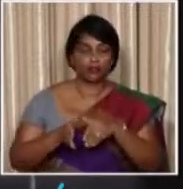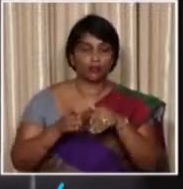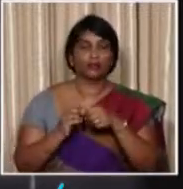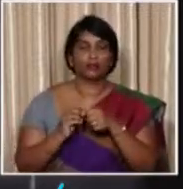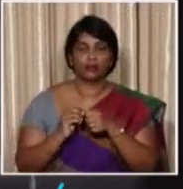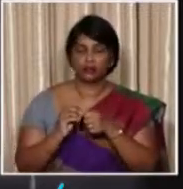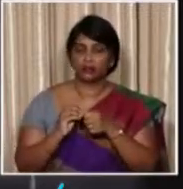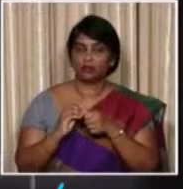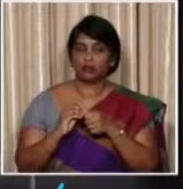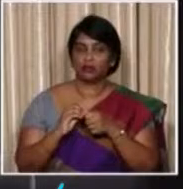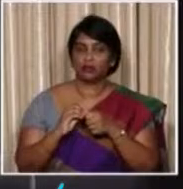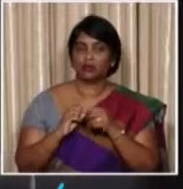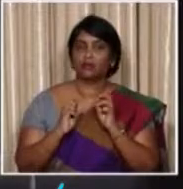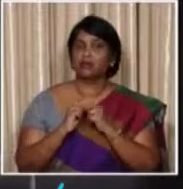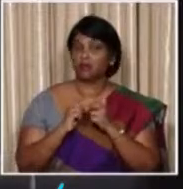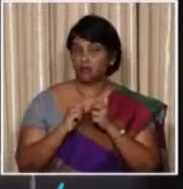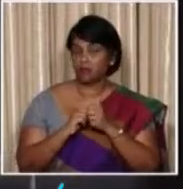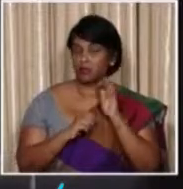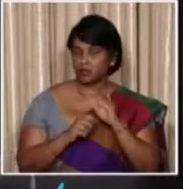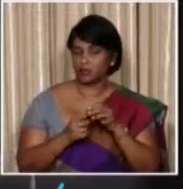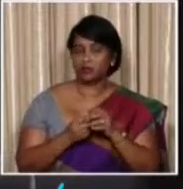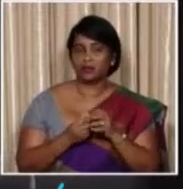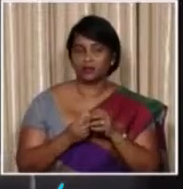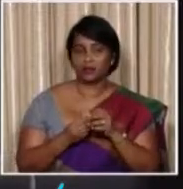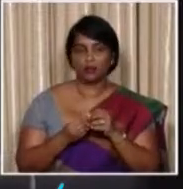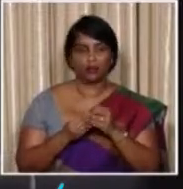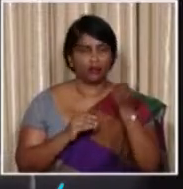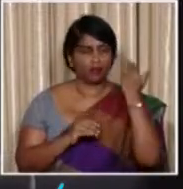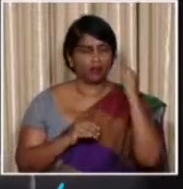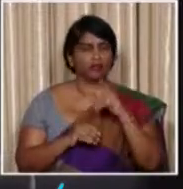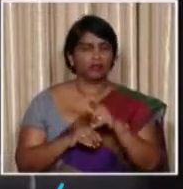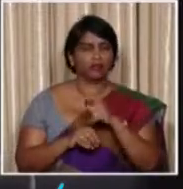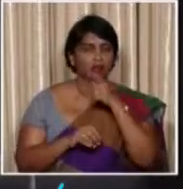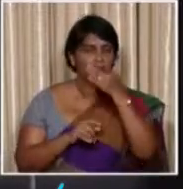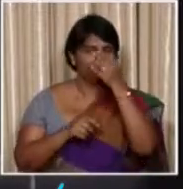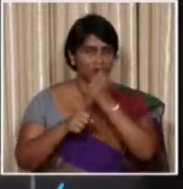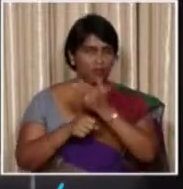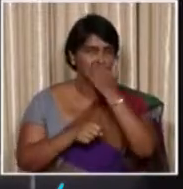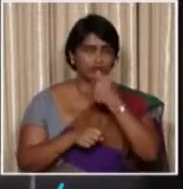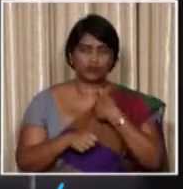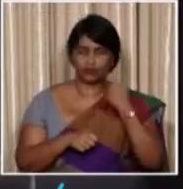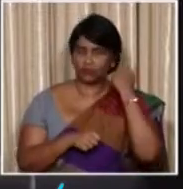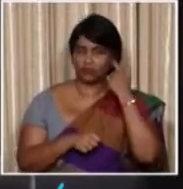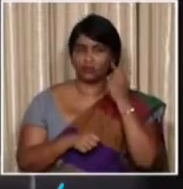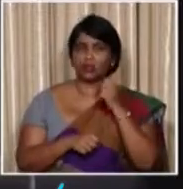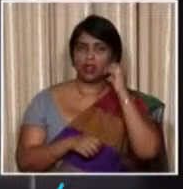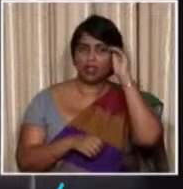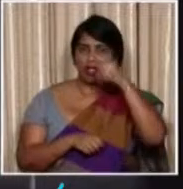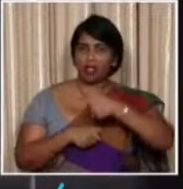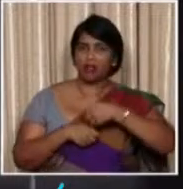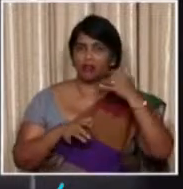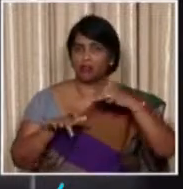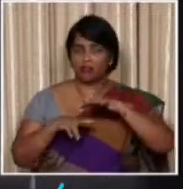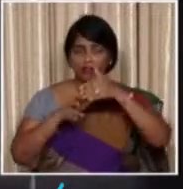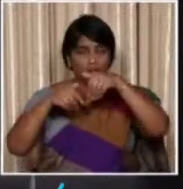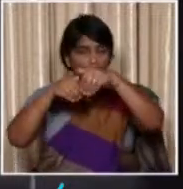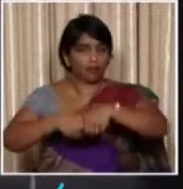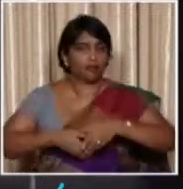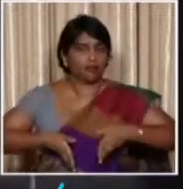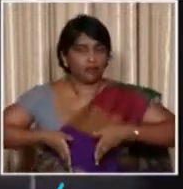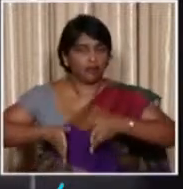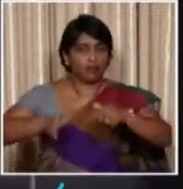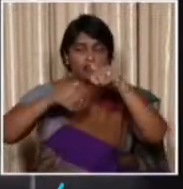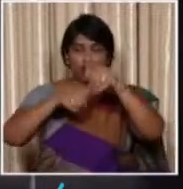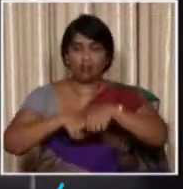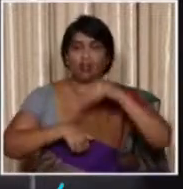vari pavatpata kelinma hita kelesa balapana. Pahugiya kale atha unnasela raja api dakka Ali agal kapan patan gat. Ali